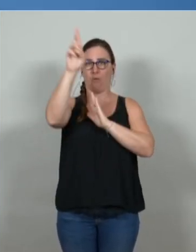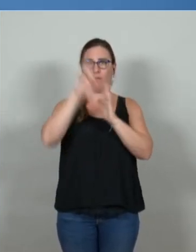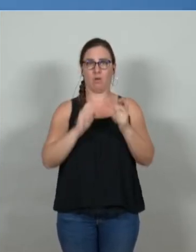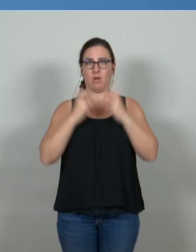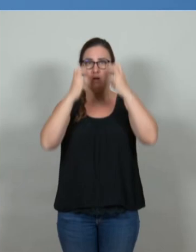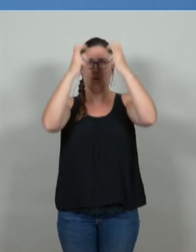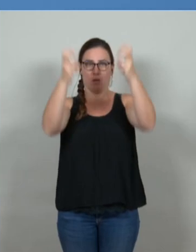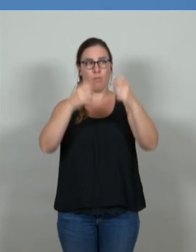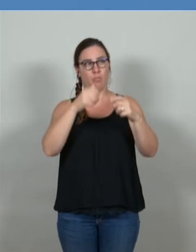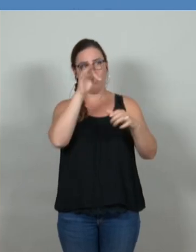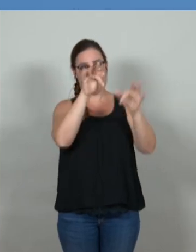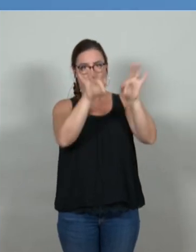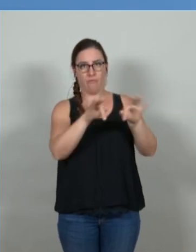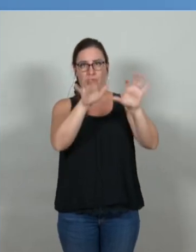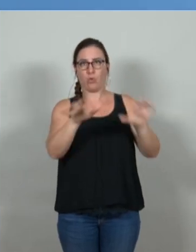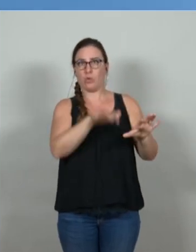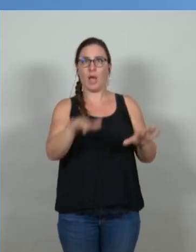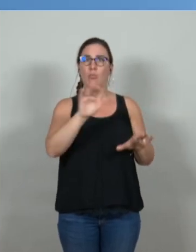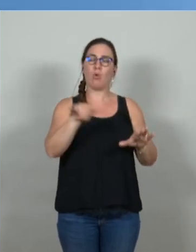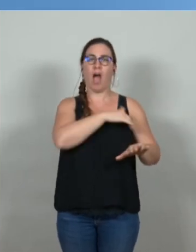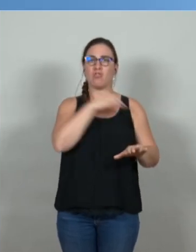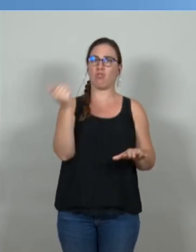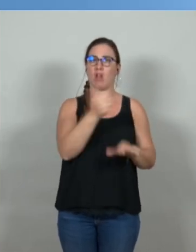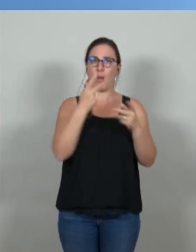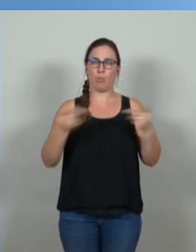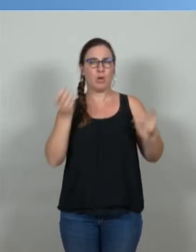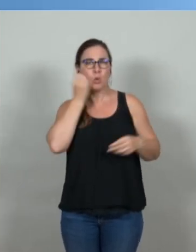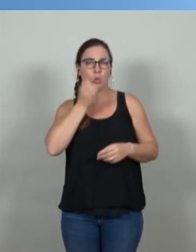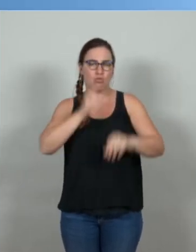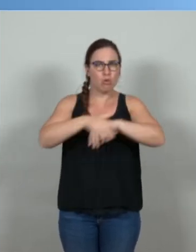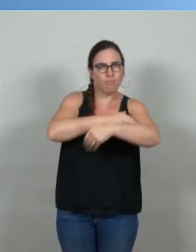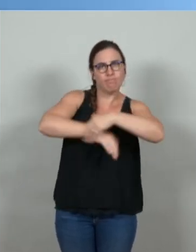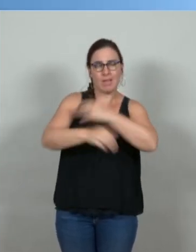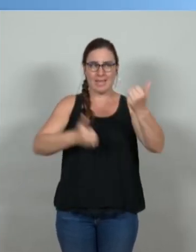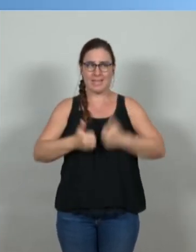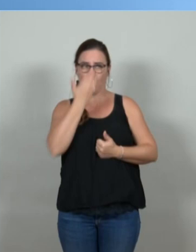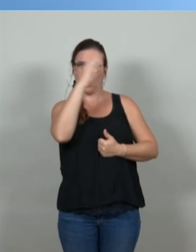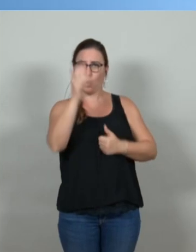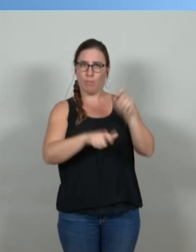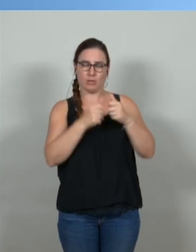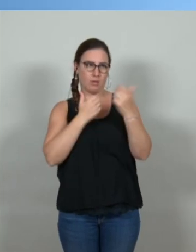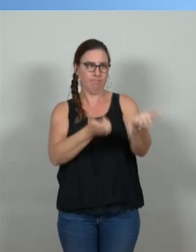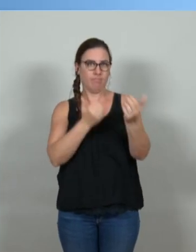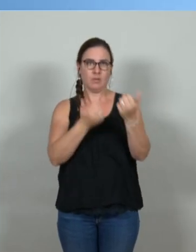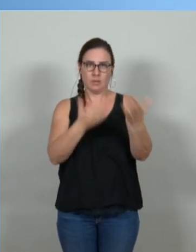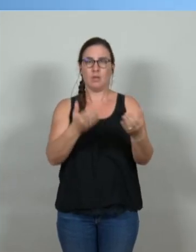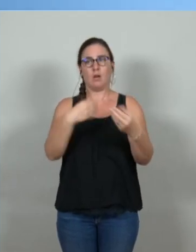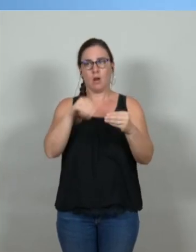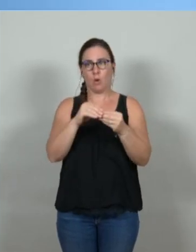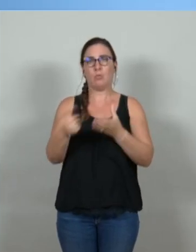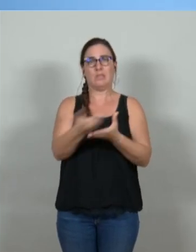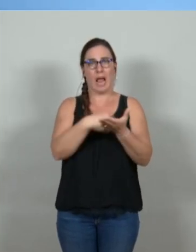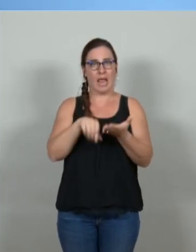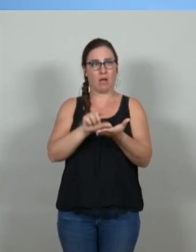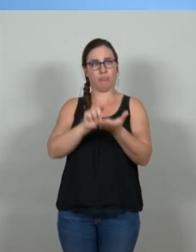reconnaissance envers les agents et agents de public qui up chaque jour au service des autres et qui plus est une rémunération à niveau